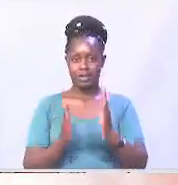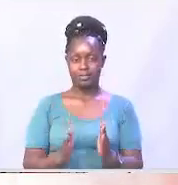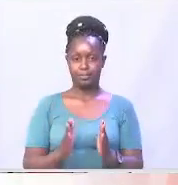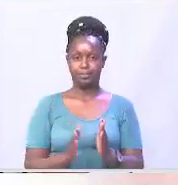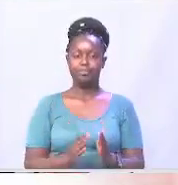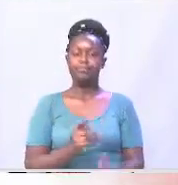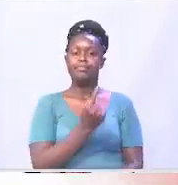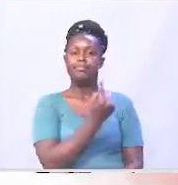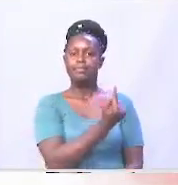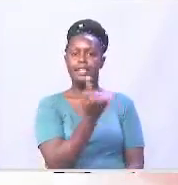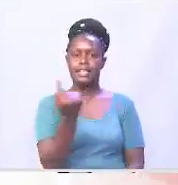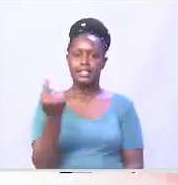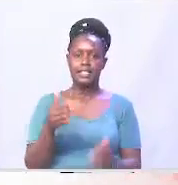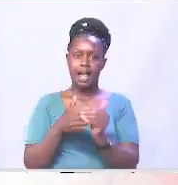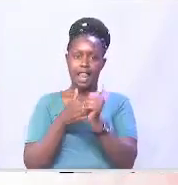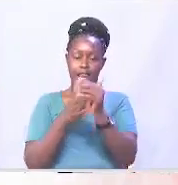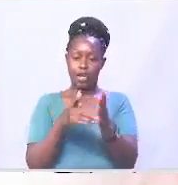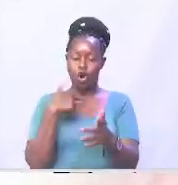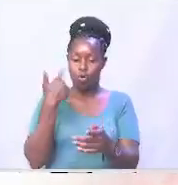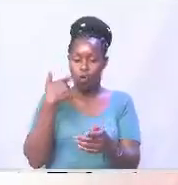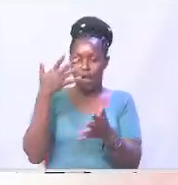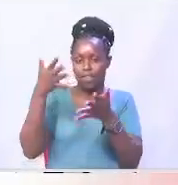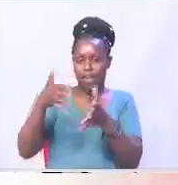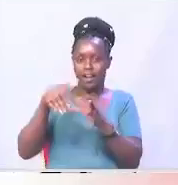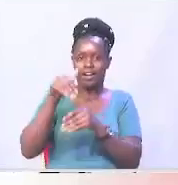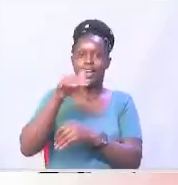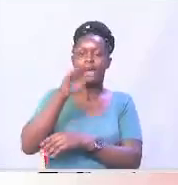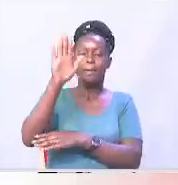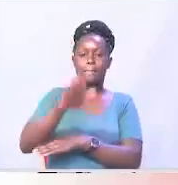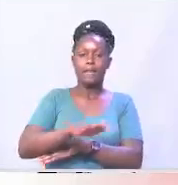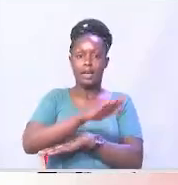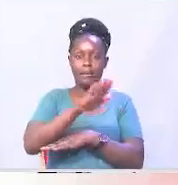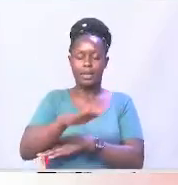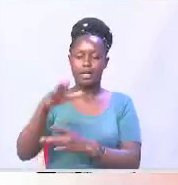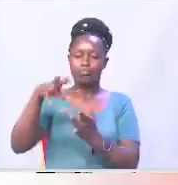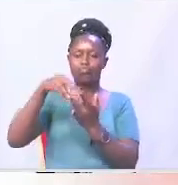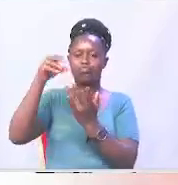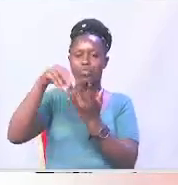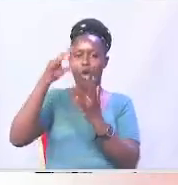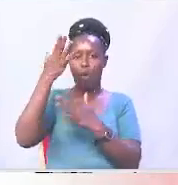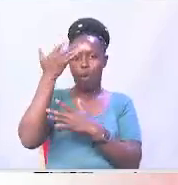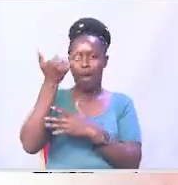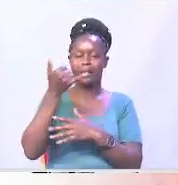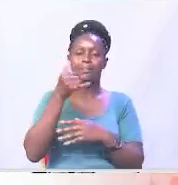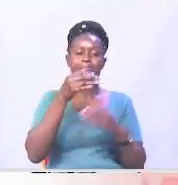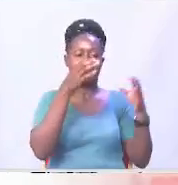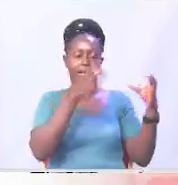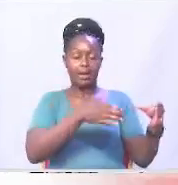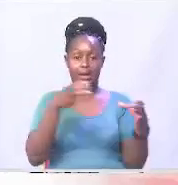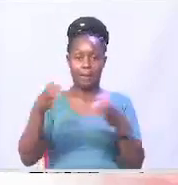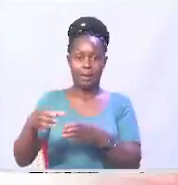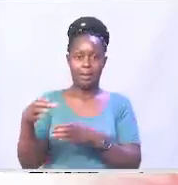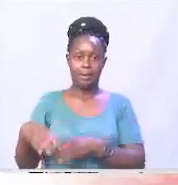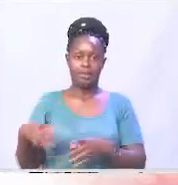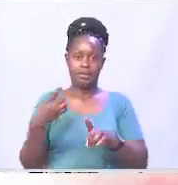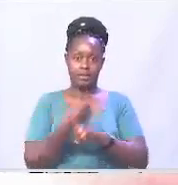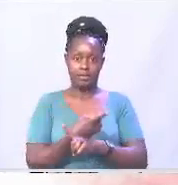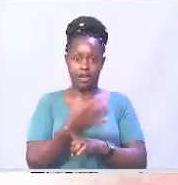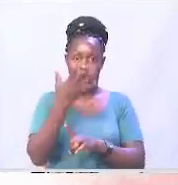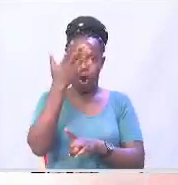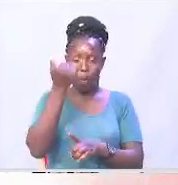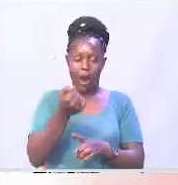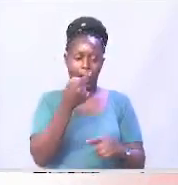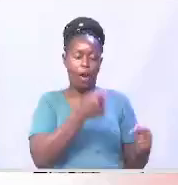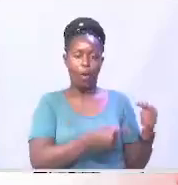Kila kiongozi aliyoko kule bungeni alichaguliwa kwa sababu ya demokrasia. Alichaguliwa kwa sababu